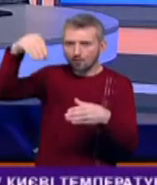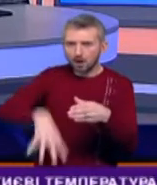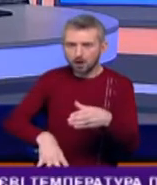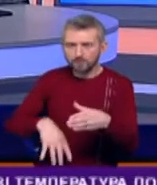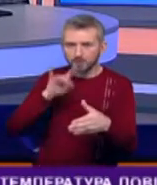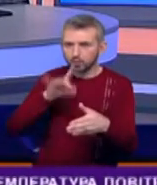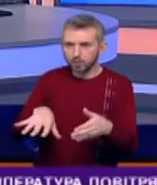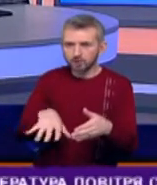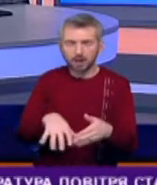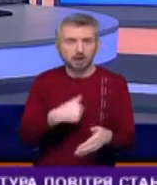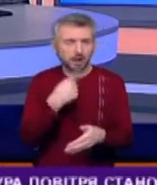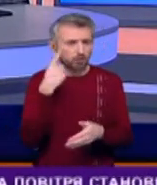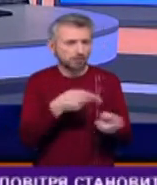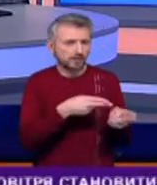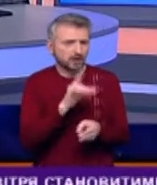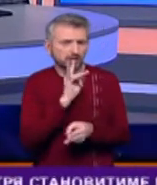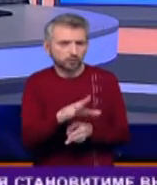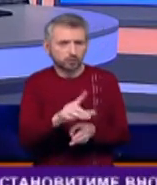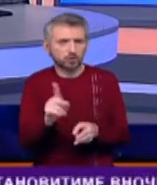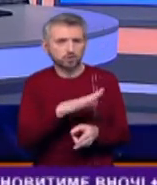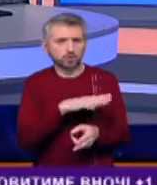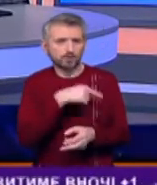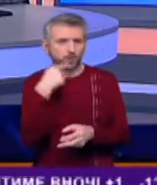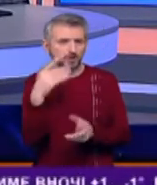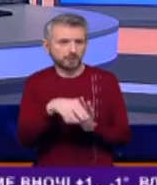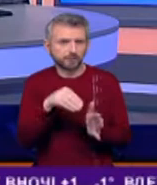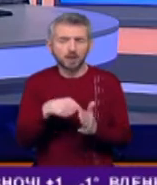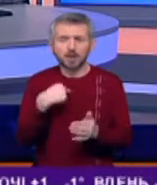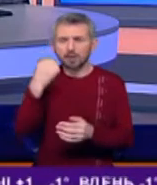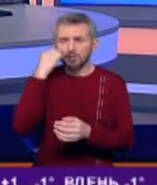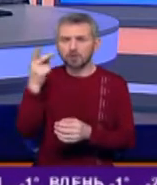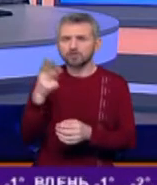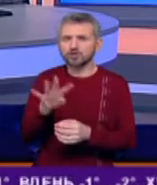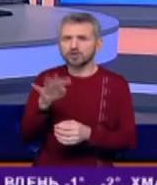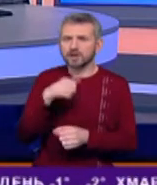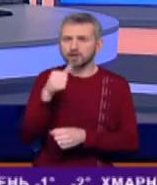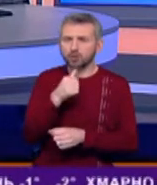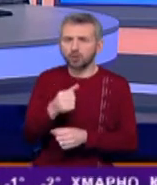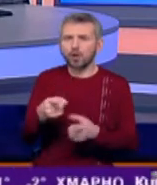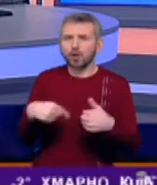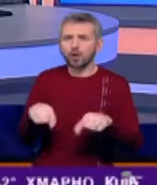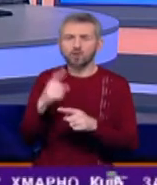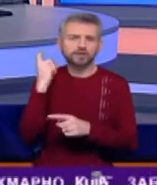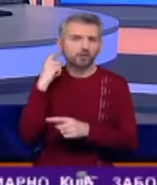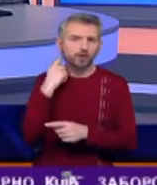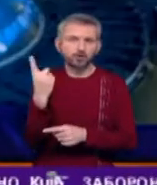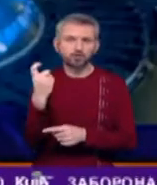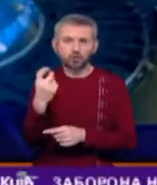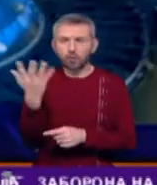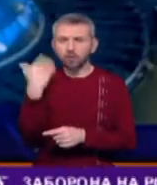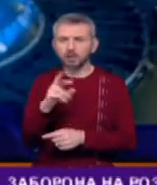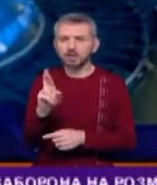системних вкидань, які були на виборах в Росії. 2004 рік, сотий округ Кіровограді, коли пан Яворівський в туалеті